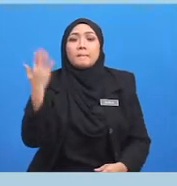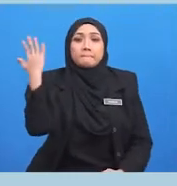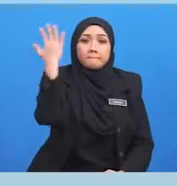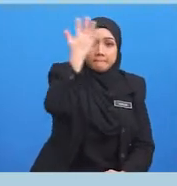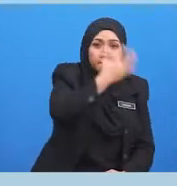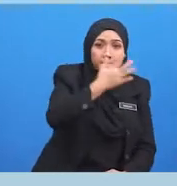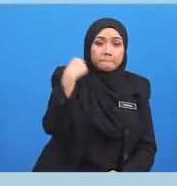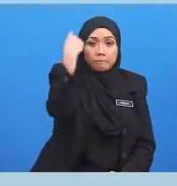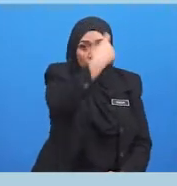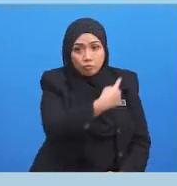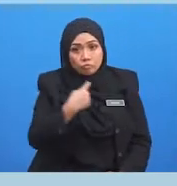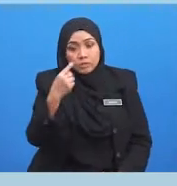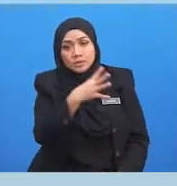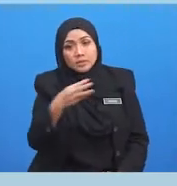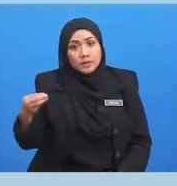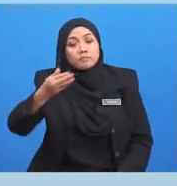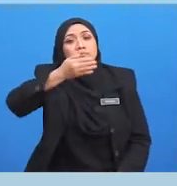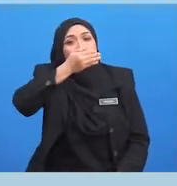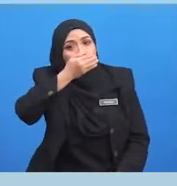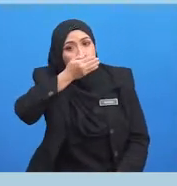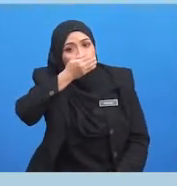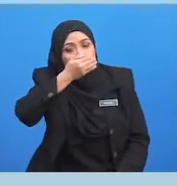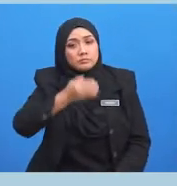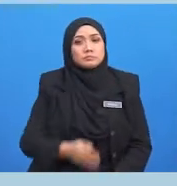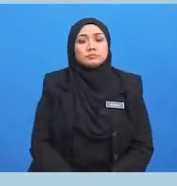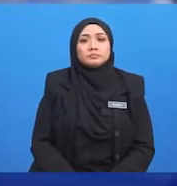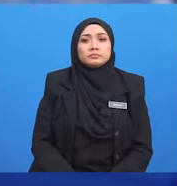alat pelindung muka dan mulut.